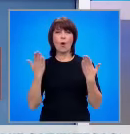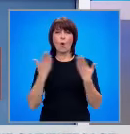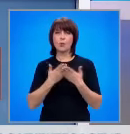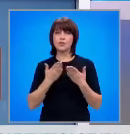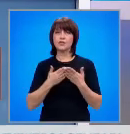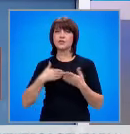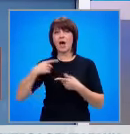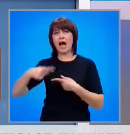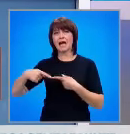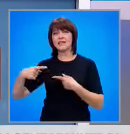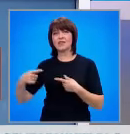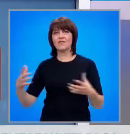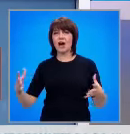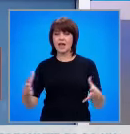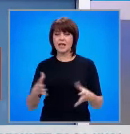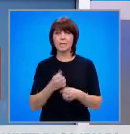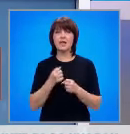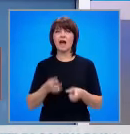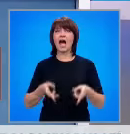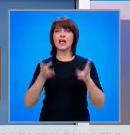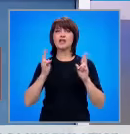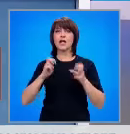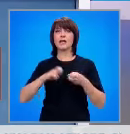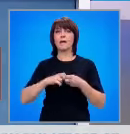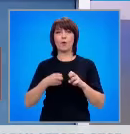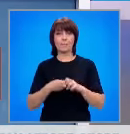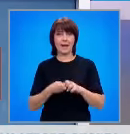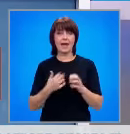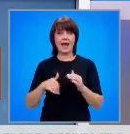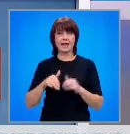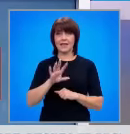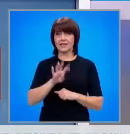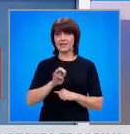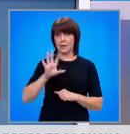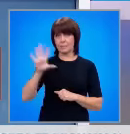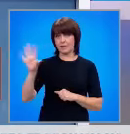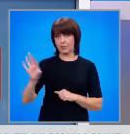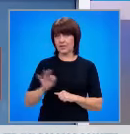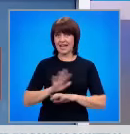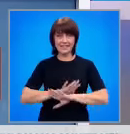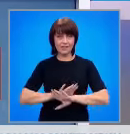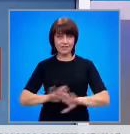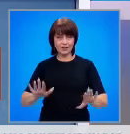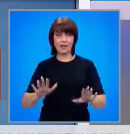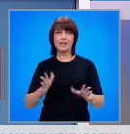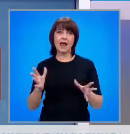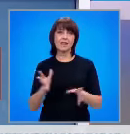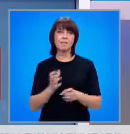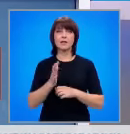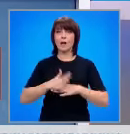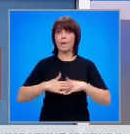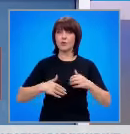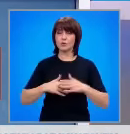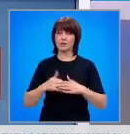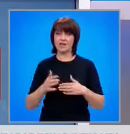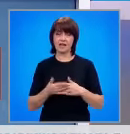за намиране на решения на проблеми във всички сфери, а над 95% от завършилите намират професионална изява